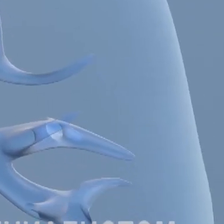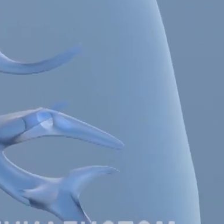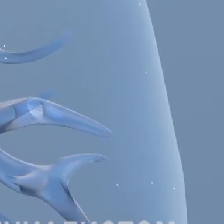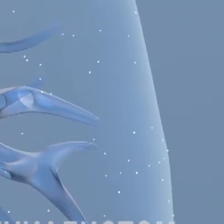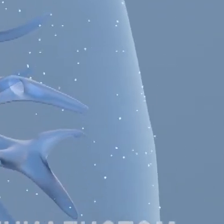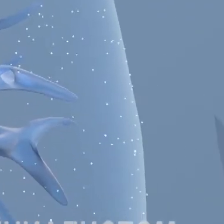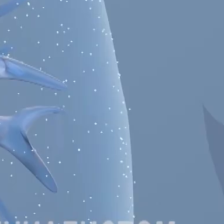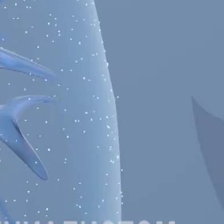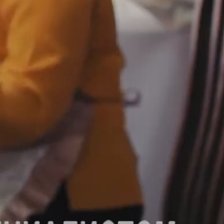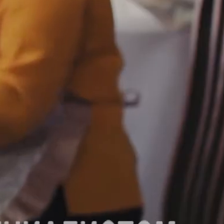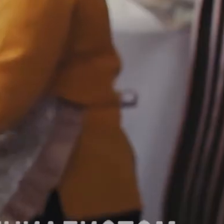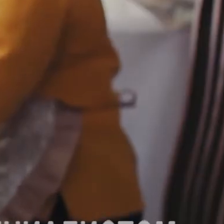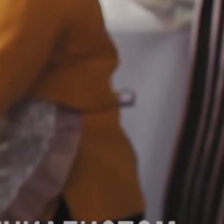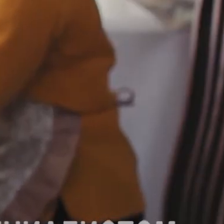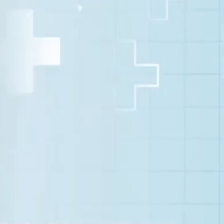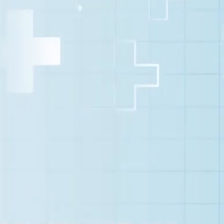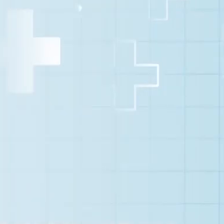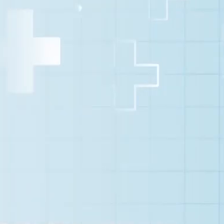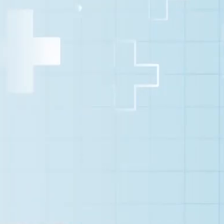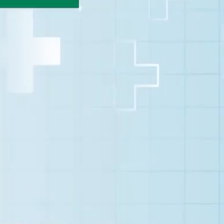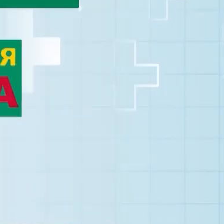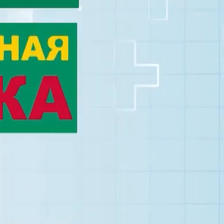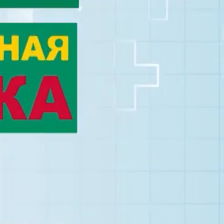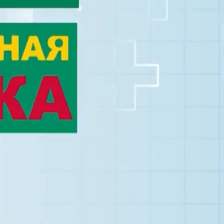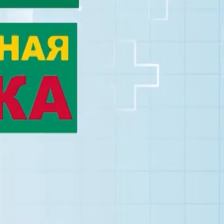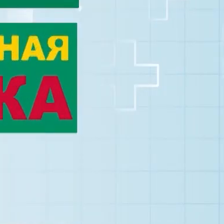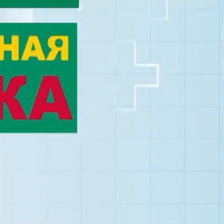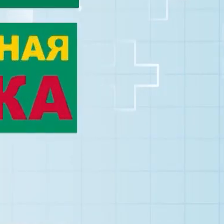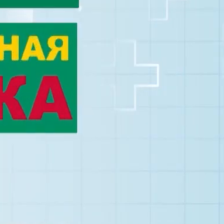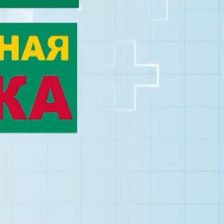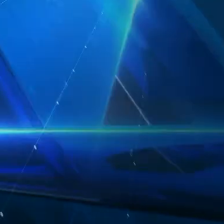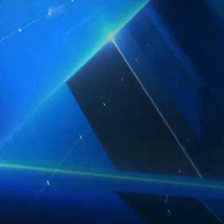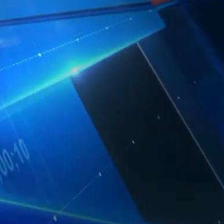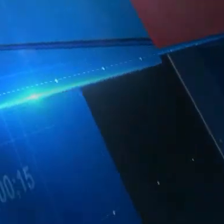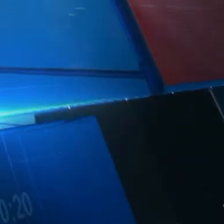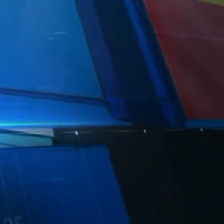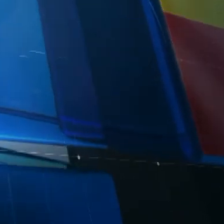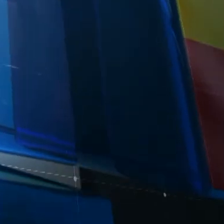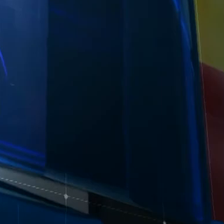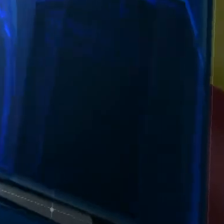Возьмите астму под контроль. Дышите свободно. Спрашивайте в аптеках «Югфарма» и «Социальная аптека».